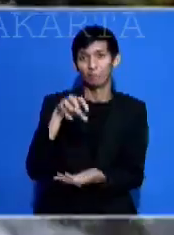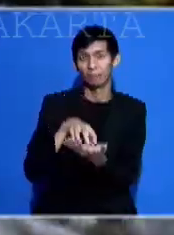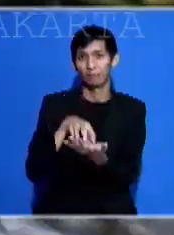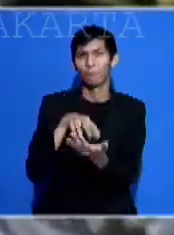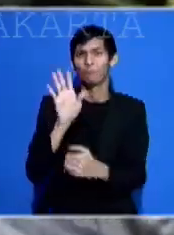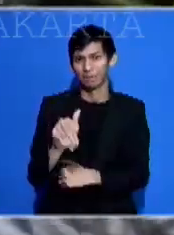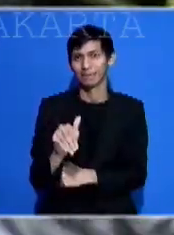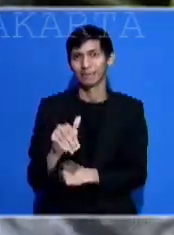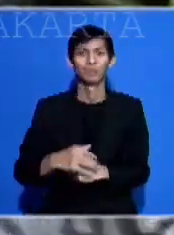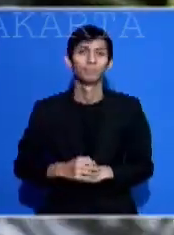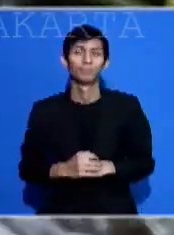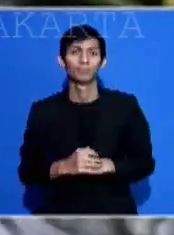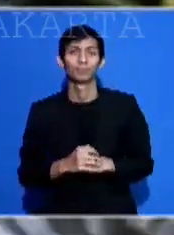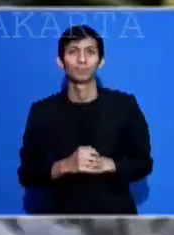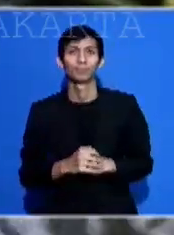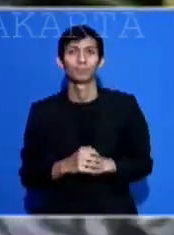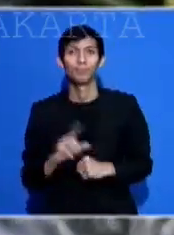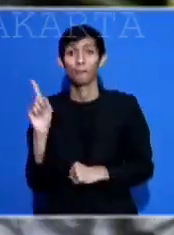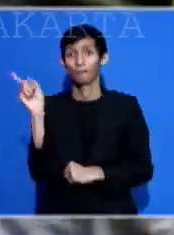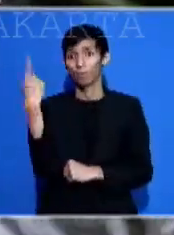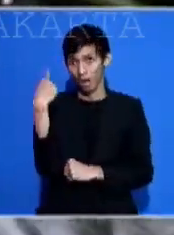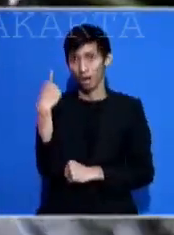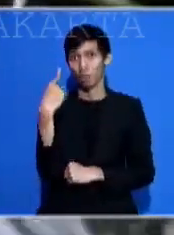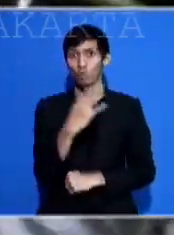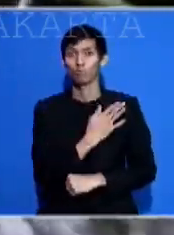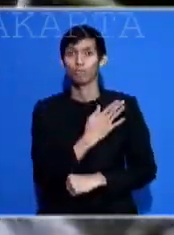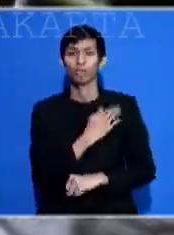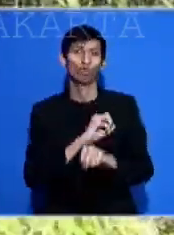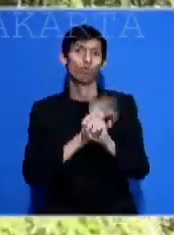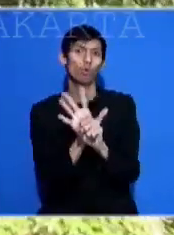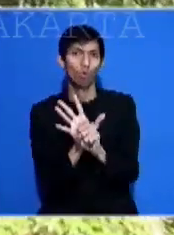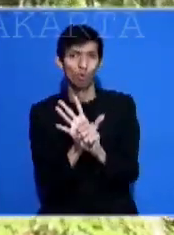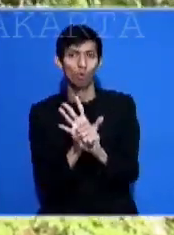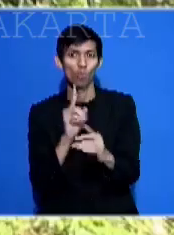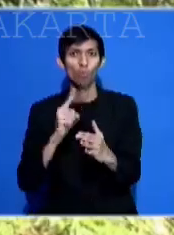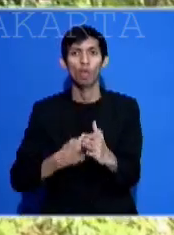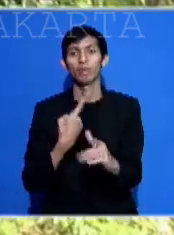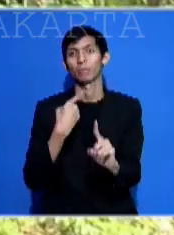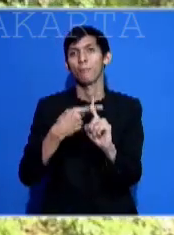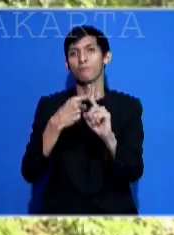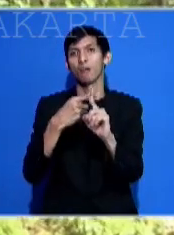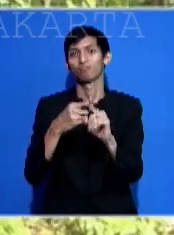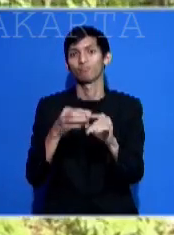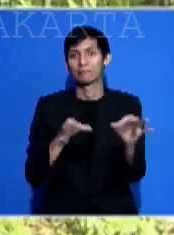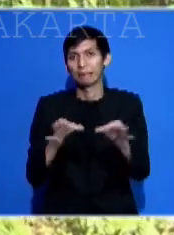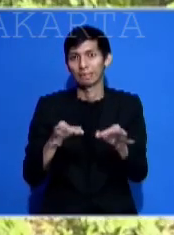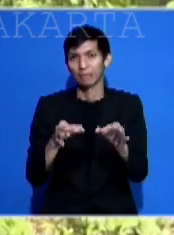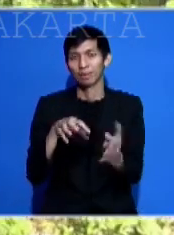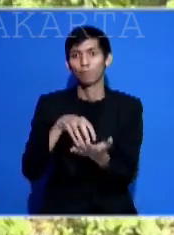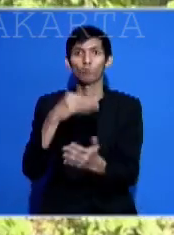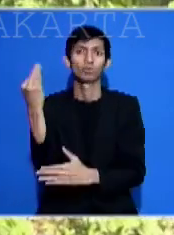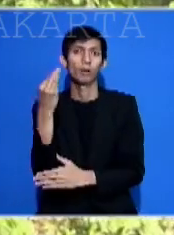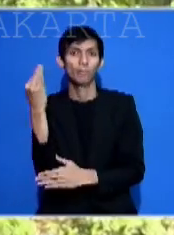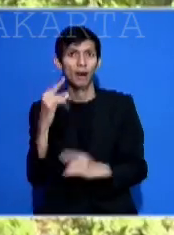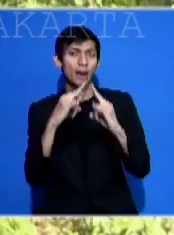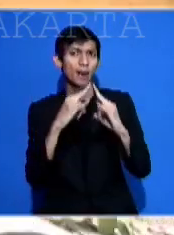menika, salajengipun pemerintah Kabupaten Kulon Progo wiwit njangkepi srana wisata inggih menika wontenipun papan kangge kemah. Ing